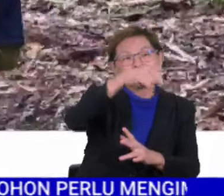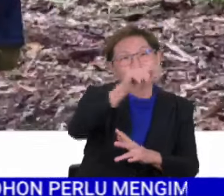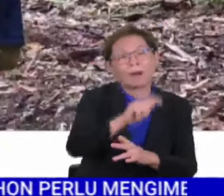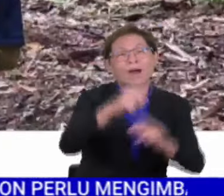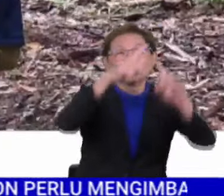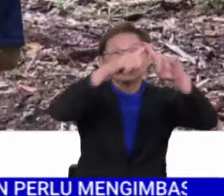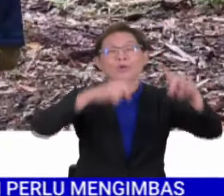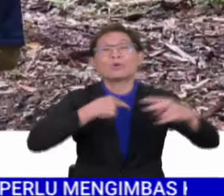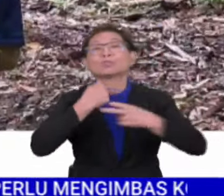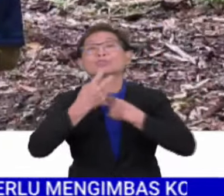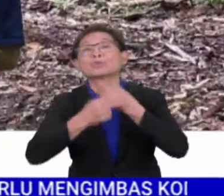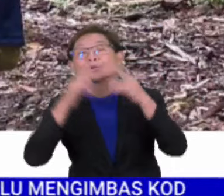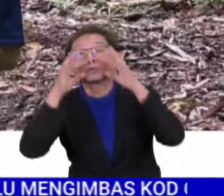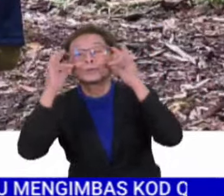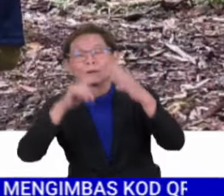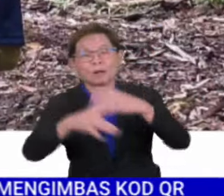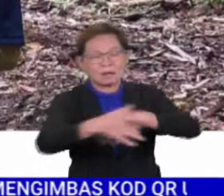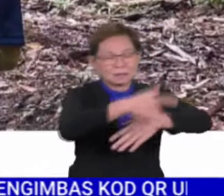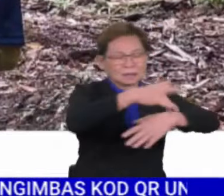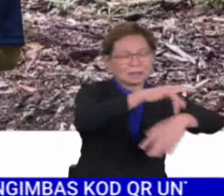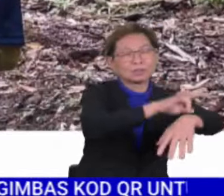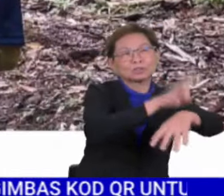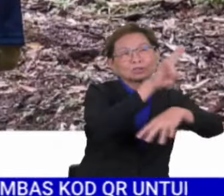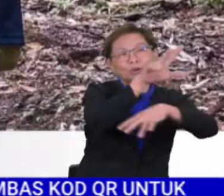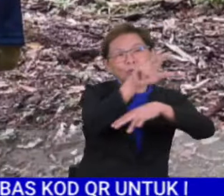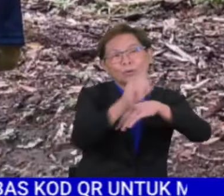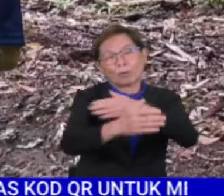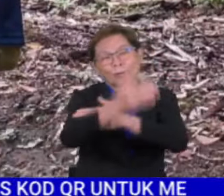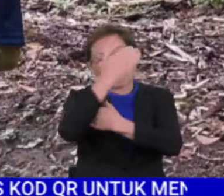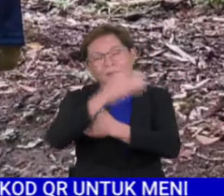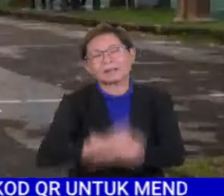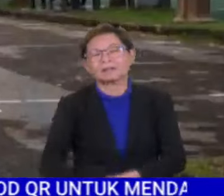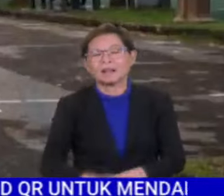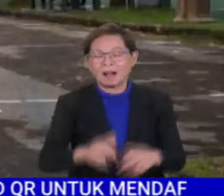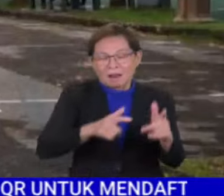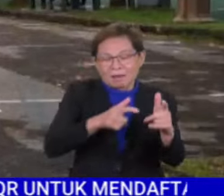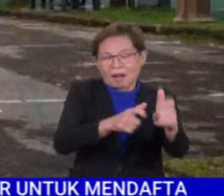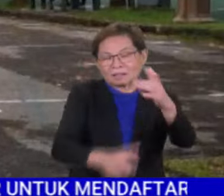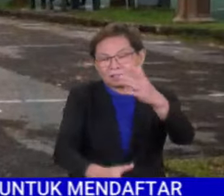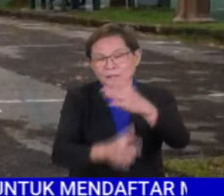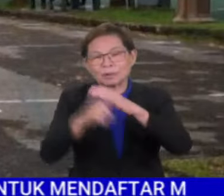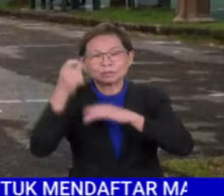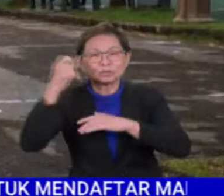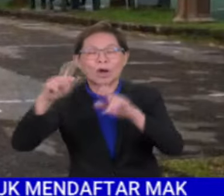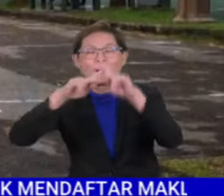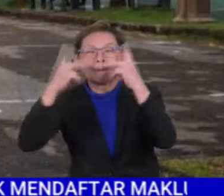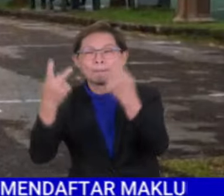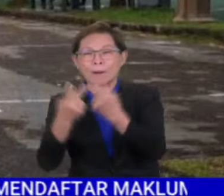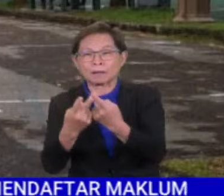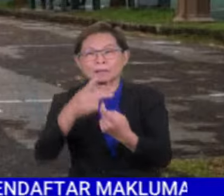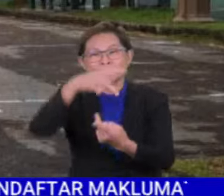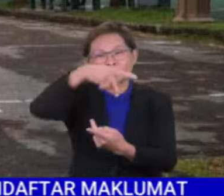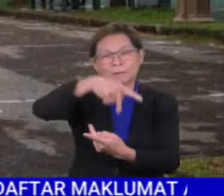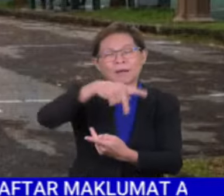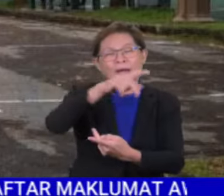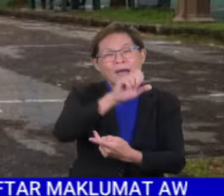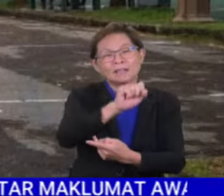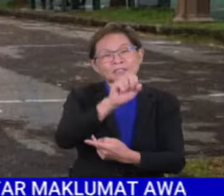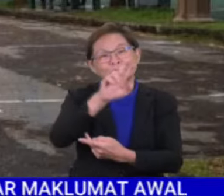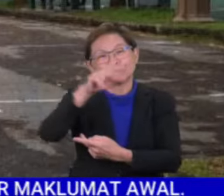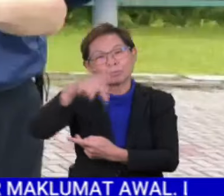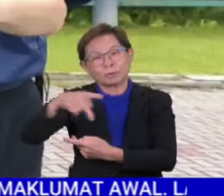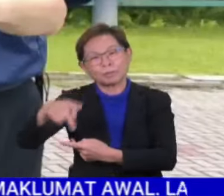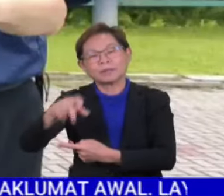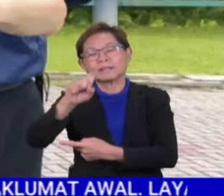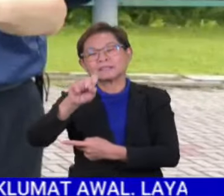Kuching seawal pukul 7.30 pagi tadi. Larian disempurnakan oleh Timbalan Setiausaha Parti Rakyat Bersatu Sarawak SUPP